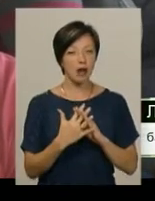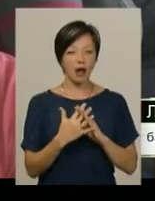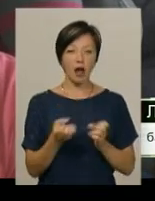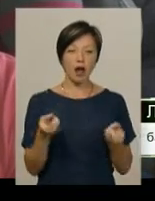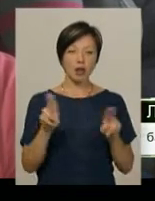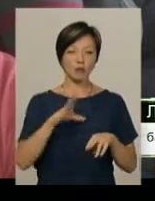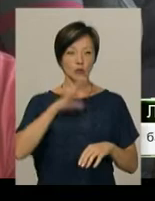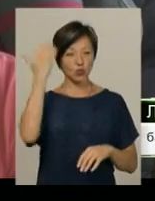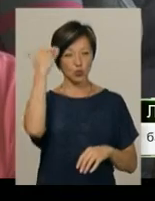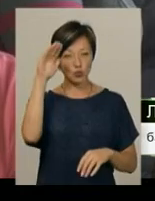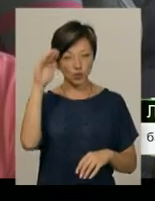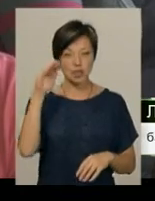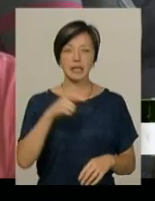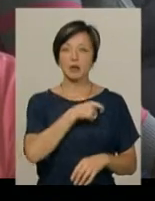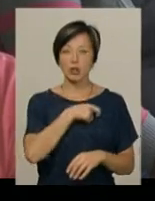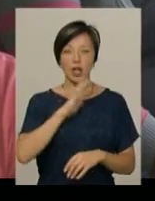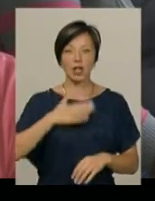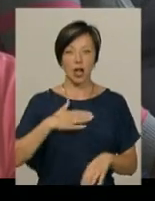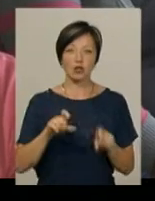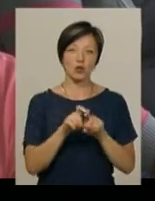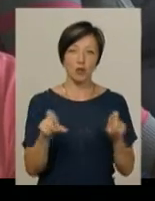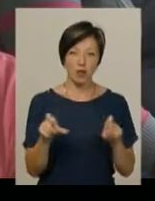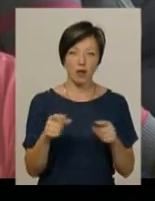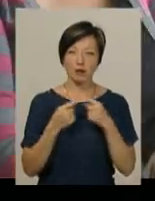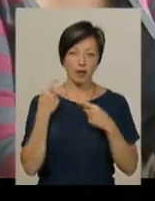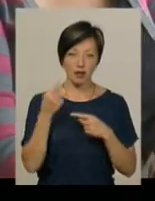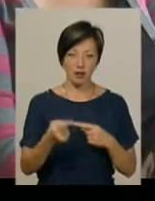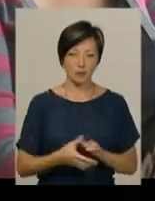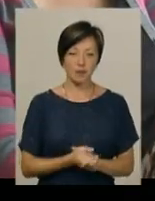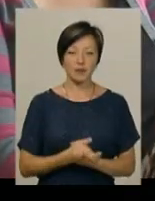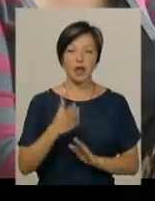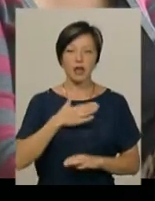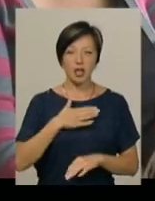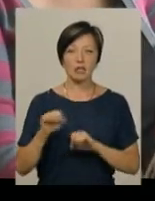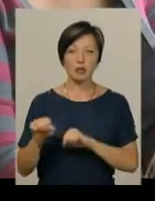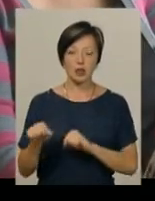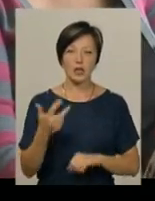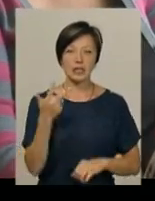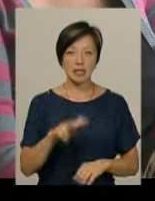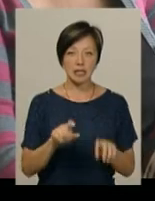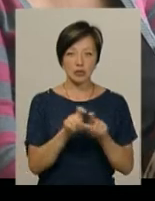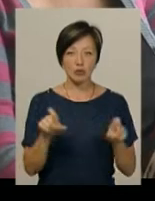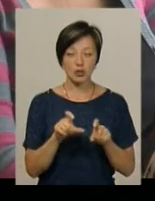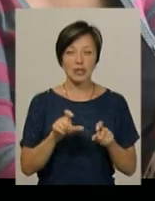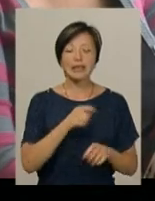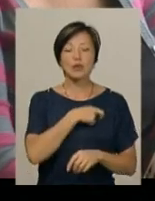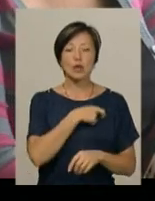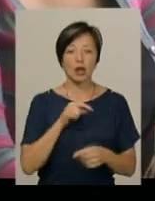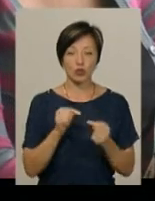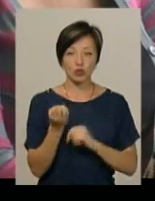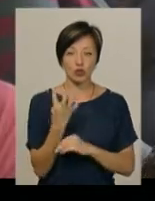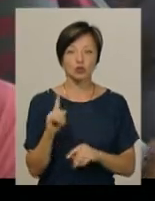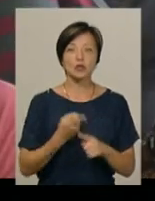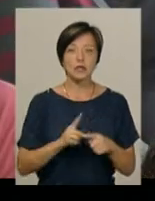то все були чужі. Чужим депутатам наша школа далека. А наші відстоювали. 3 депутати було проти 14. Що цих